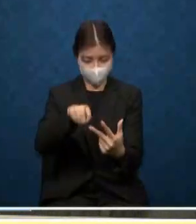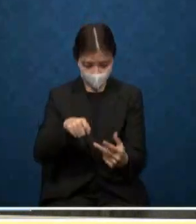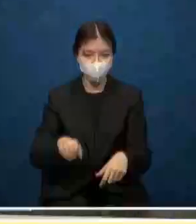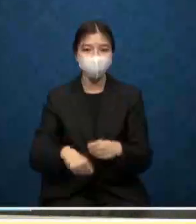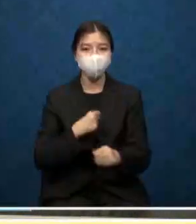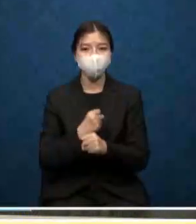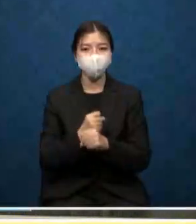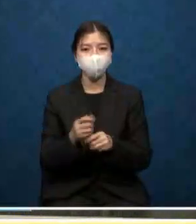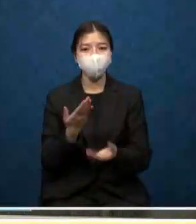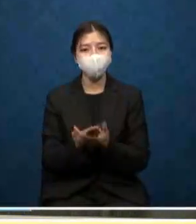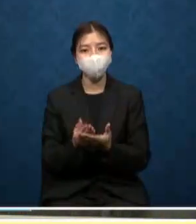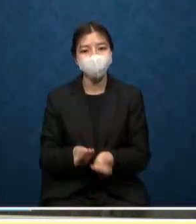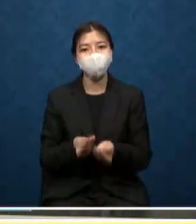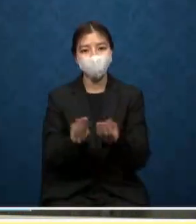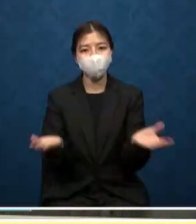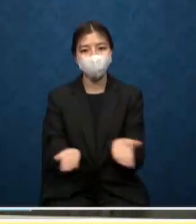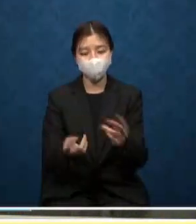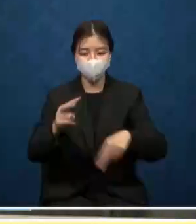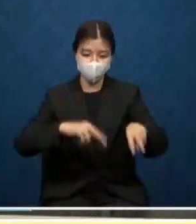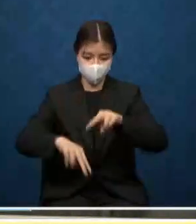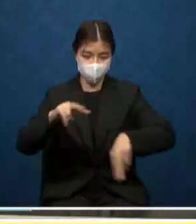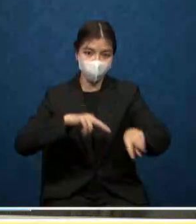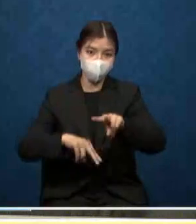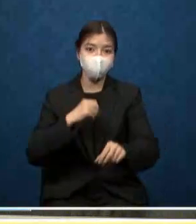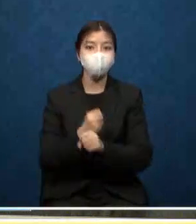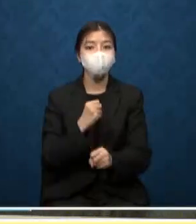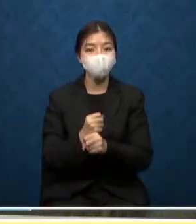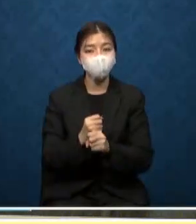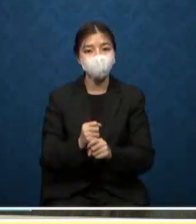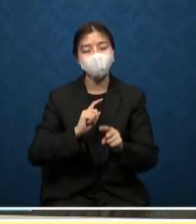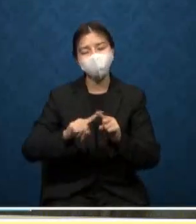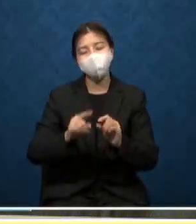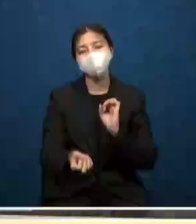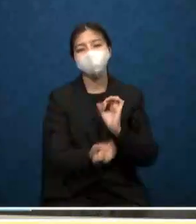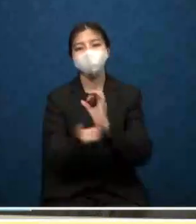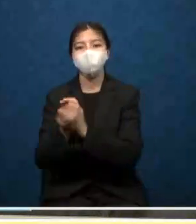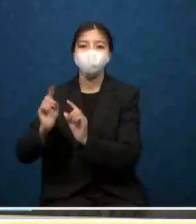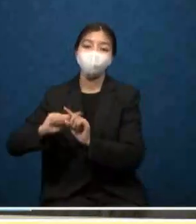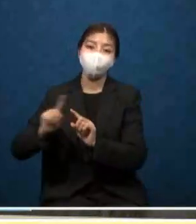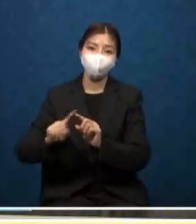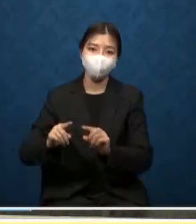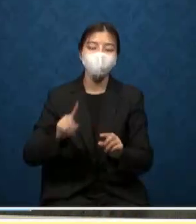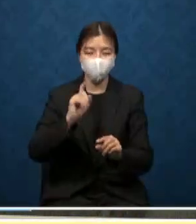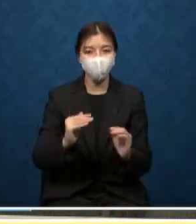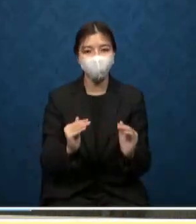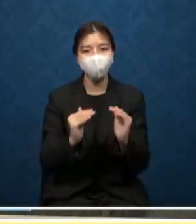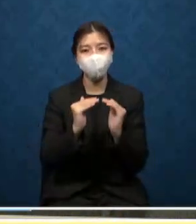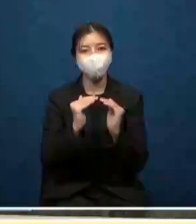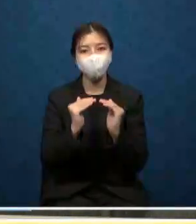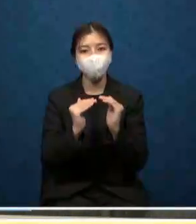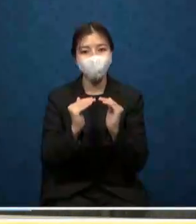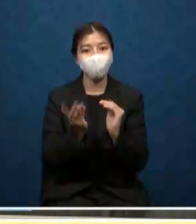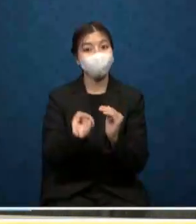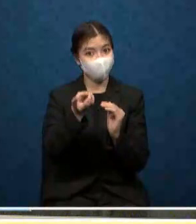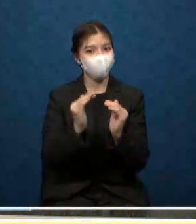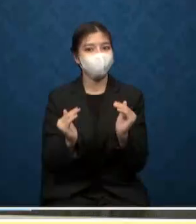การจัดสรรงบประมาณเข้าไปดูแลให้เกิดผลผลิตผลลัพธ์และผลกระทบในลักษณะใกล้เคียงกันแต่ด้วยเหตุผ